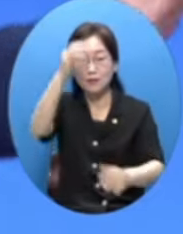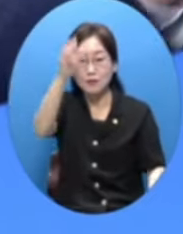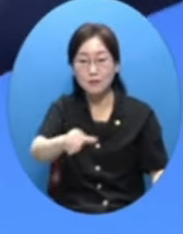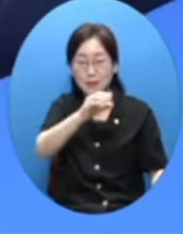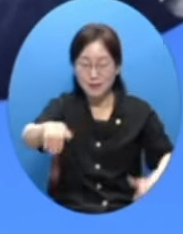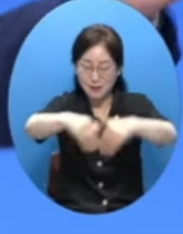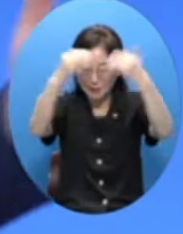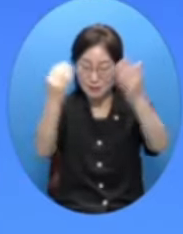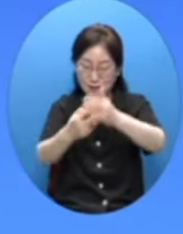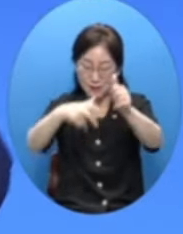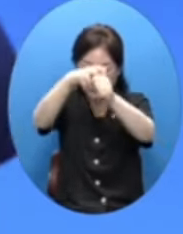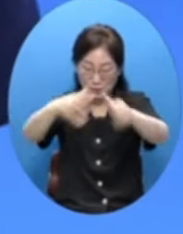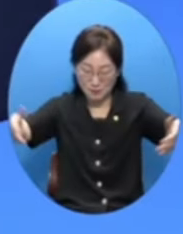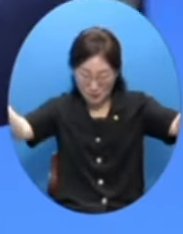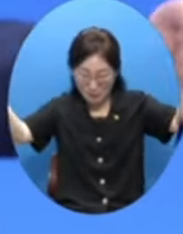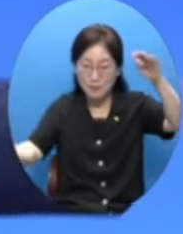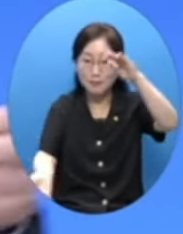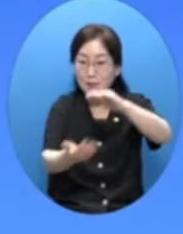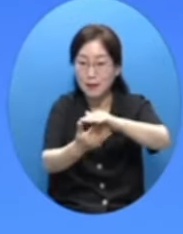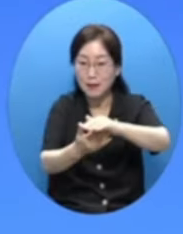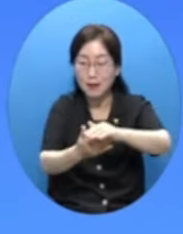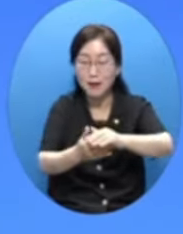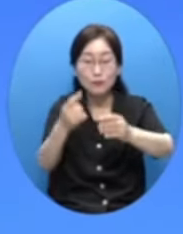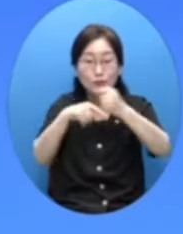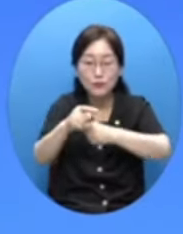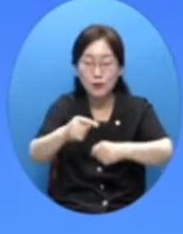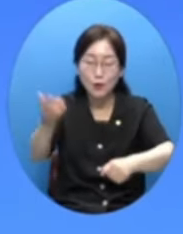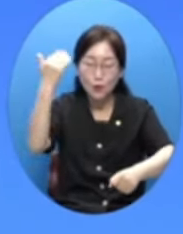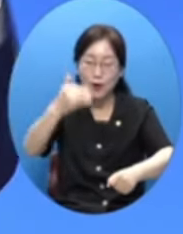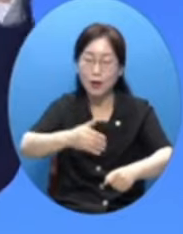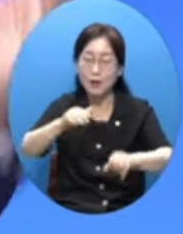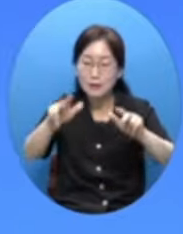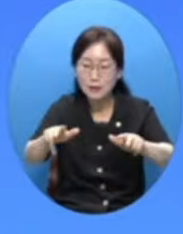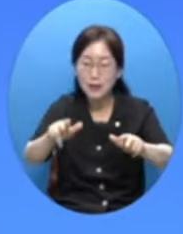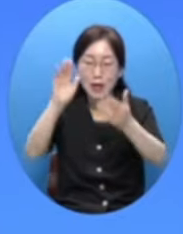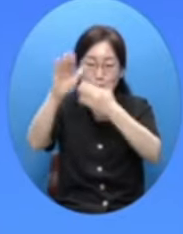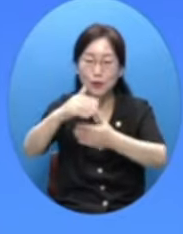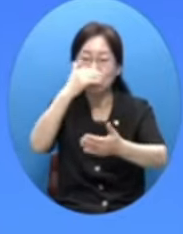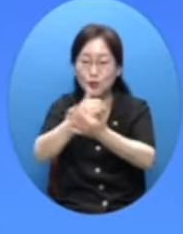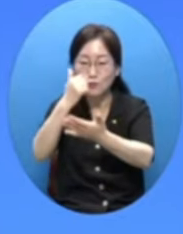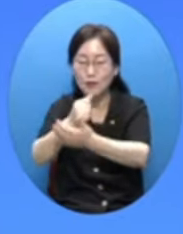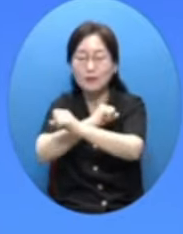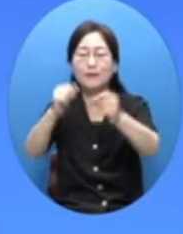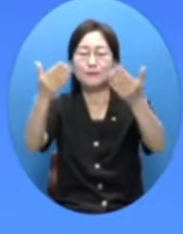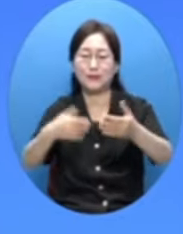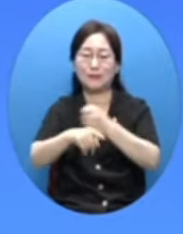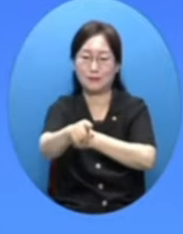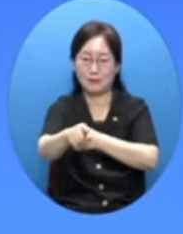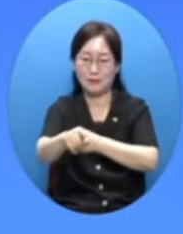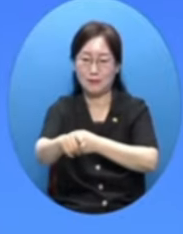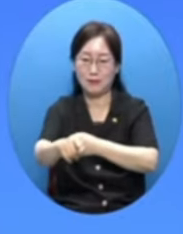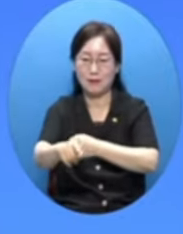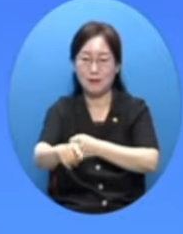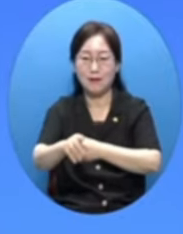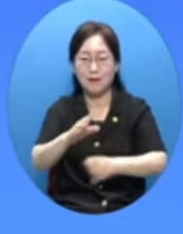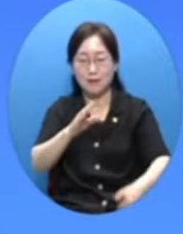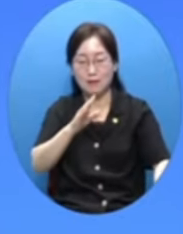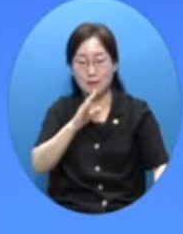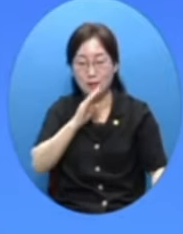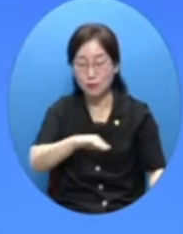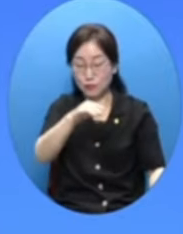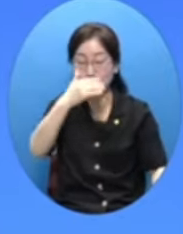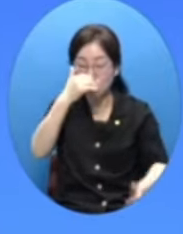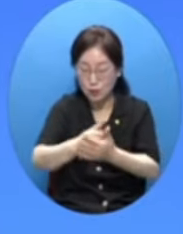다 이뤘다 하실 때 우리의 과거의 죄, 현재의 죄, 미래의 죄가 다 사함을 받은 것입니다. 진정하게 우리가 우리의